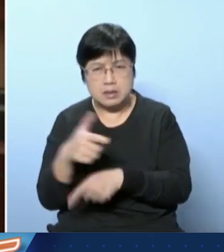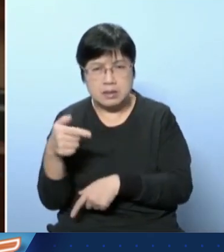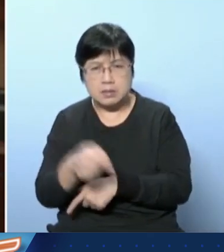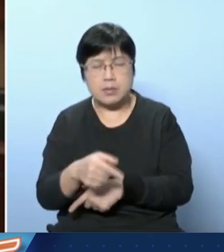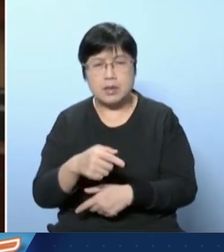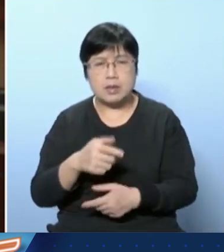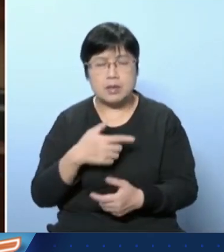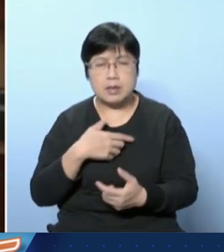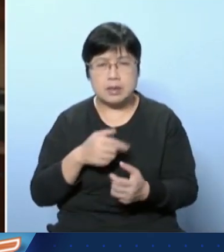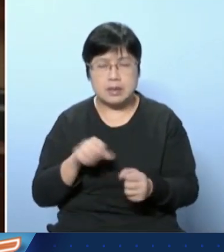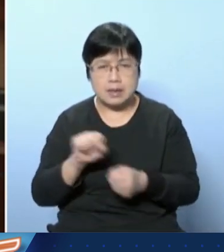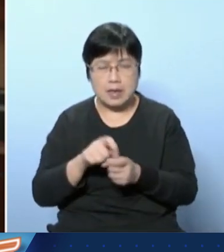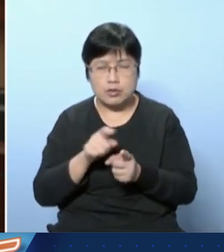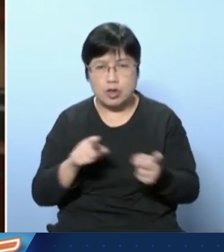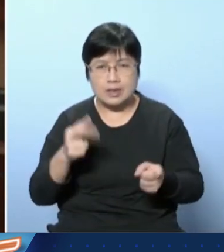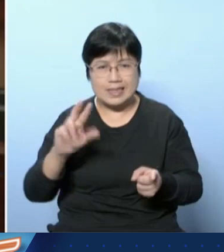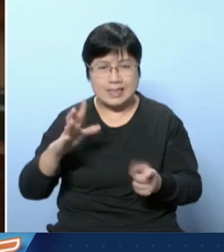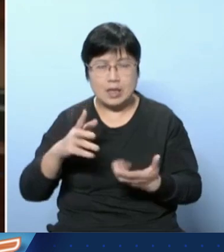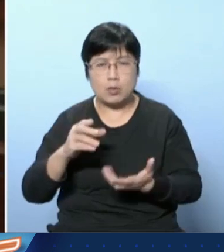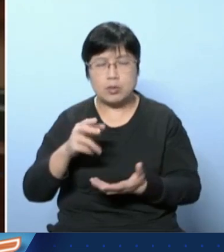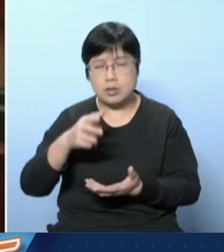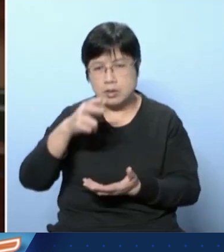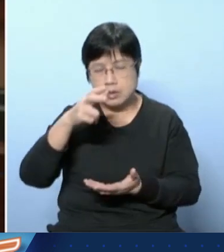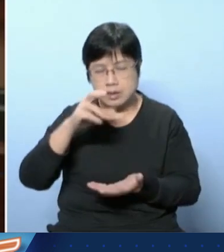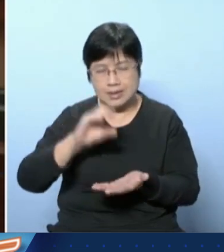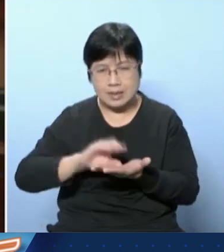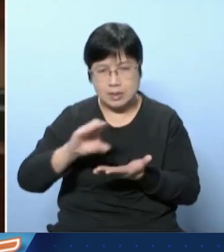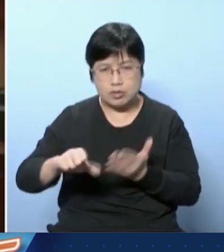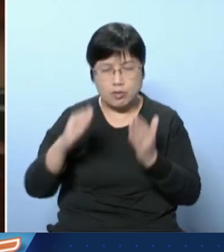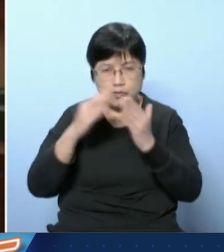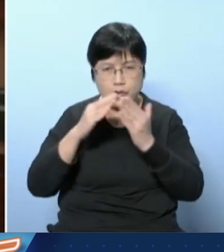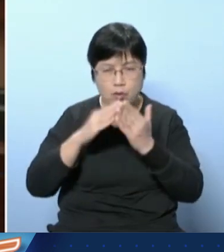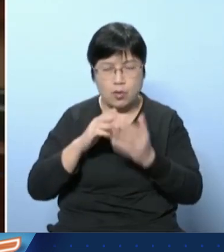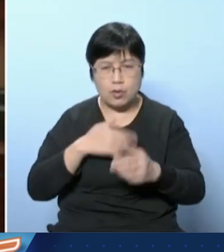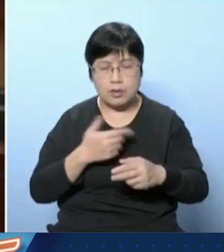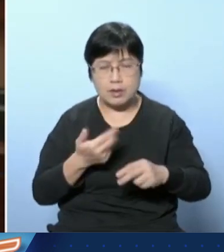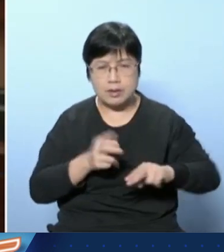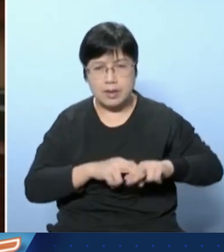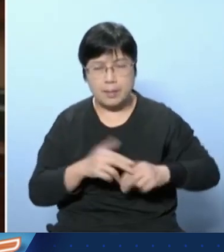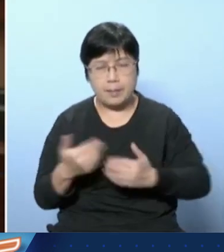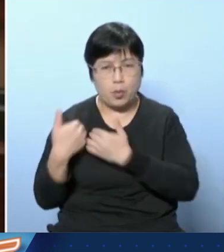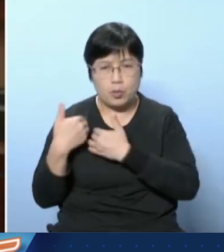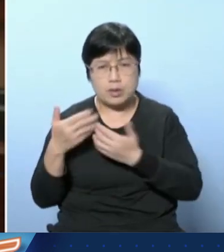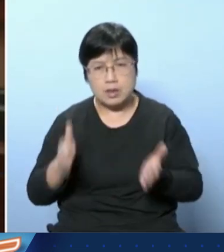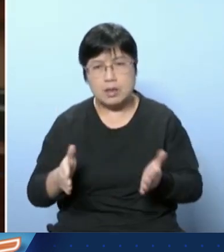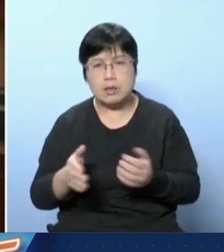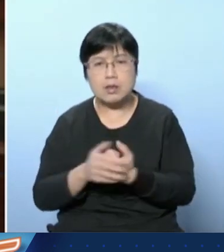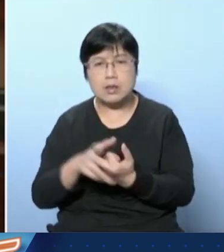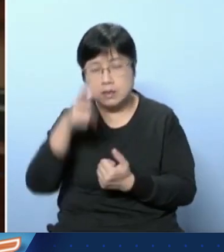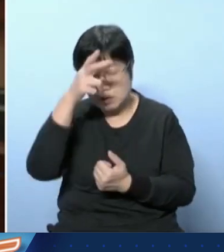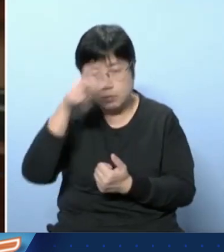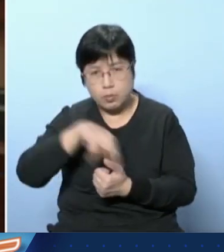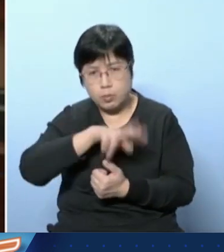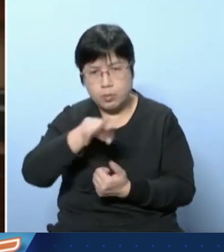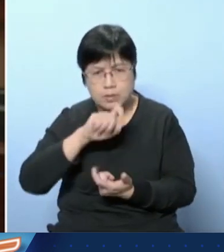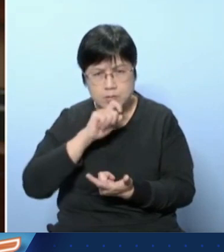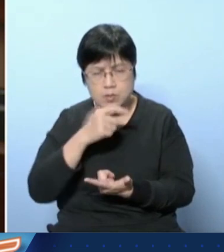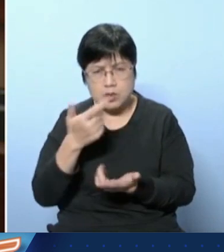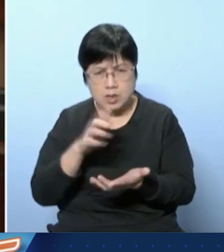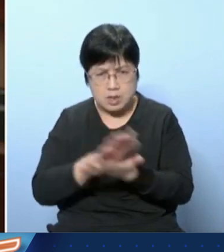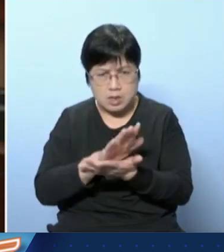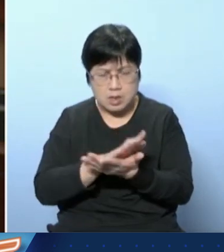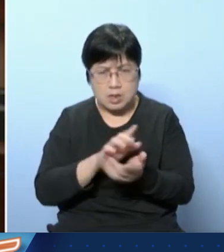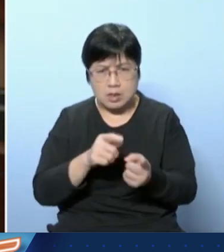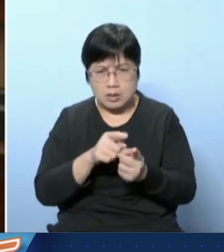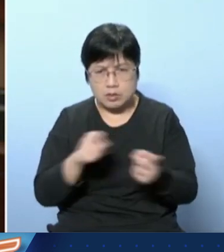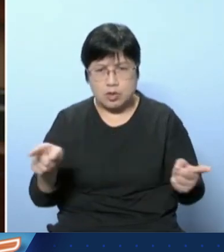助居屋按揭擔保期等等。在公屋供應方面，我們也看到政府已經覓得超過長遠房屋